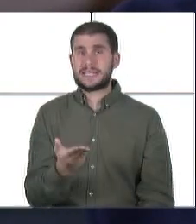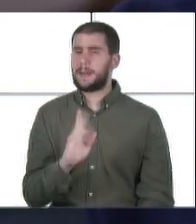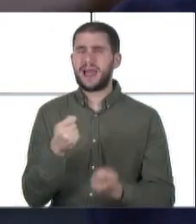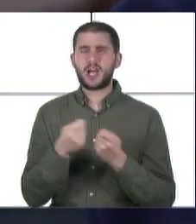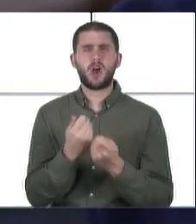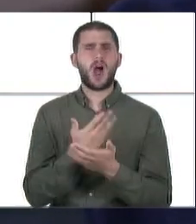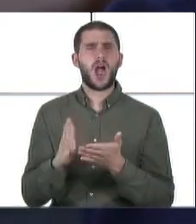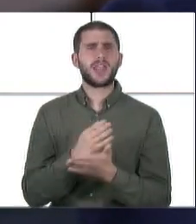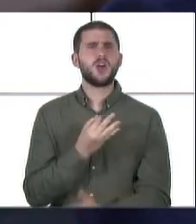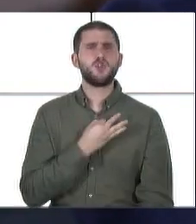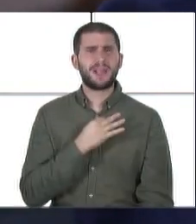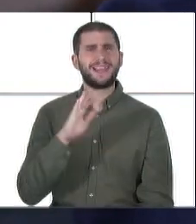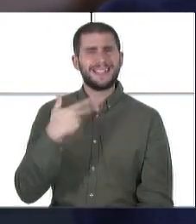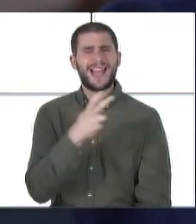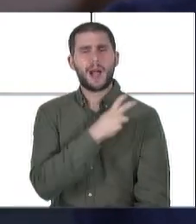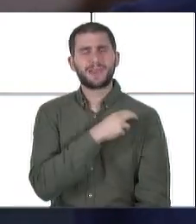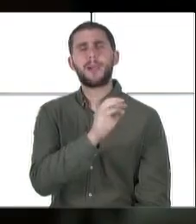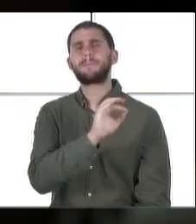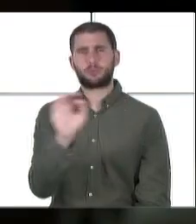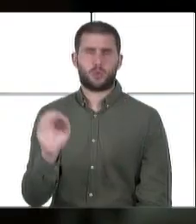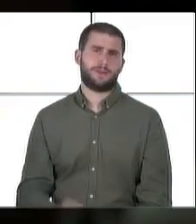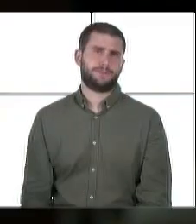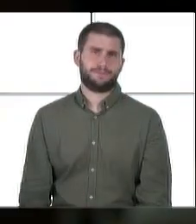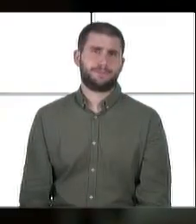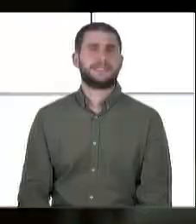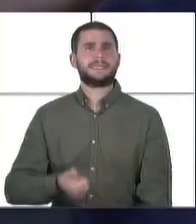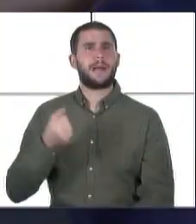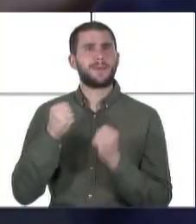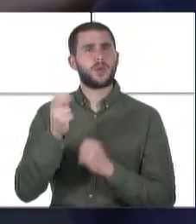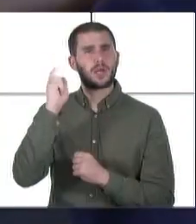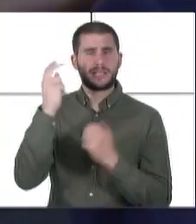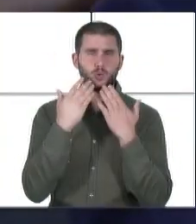קשר להחלטתי, יהיה רמטכ"ל מצוין. שר הביטחון בני גנץ, תודה רבה. תודה רבה.